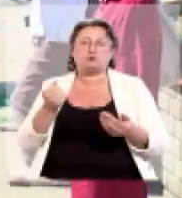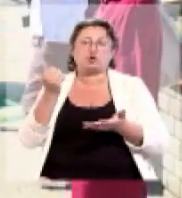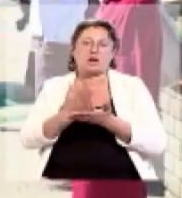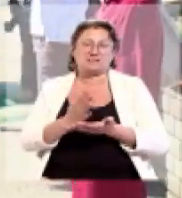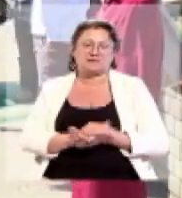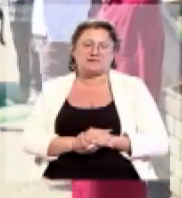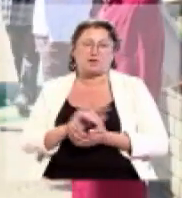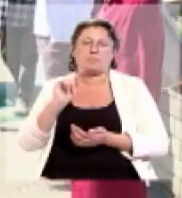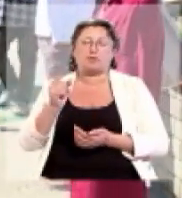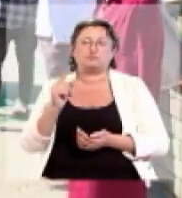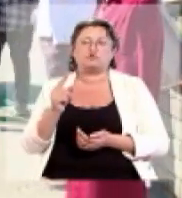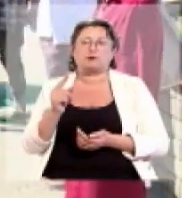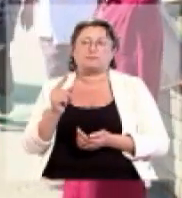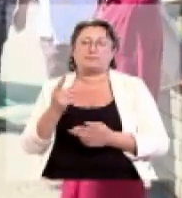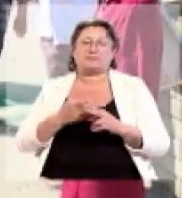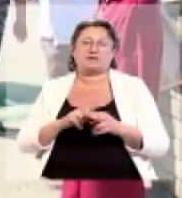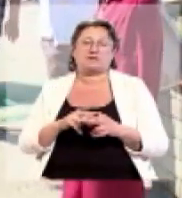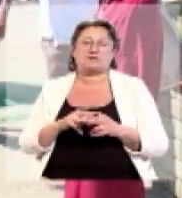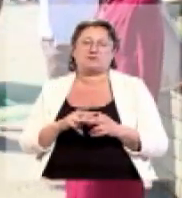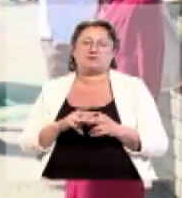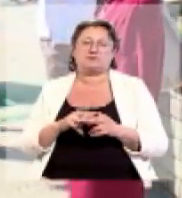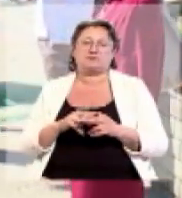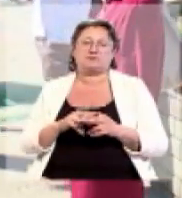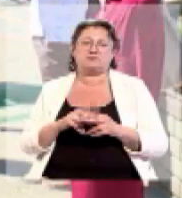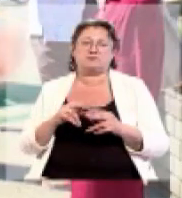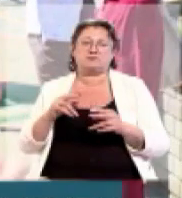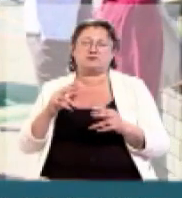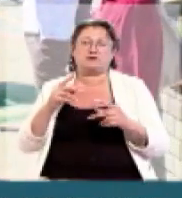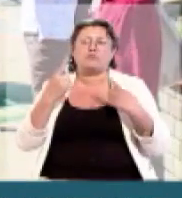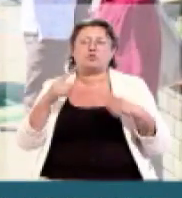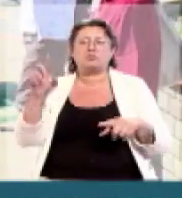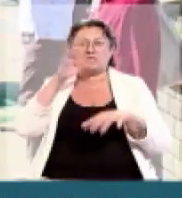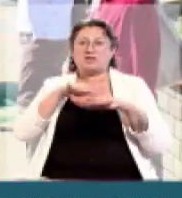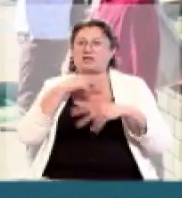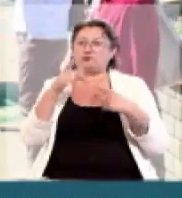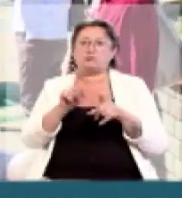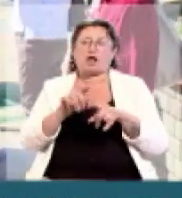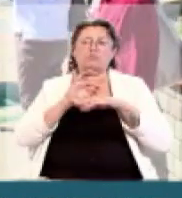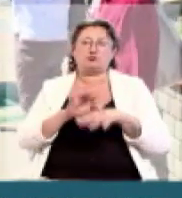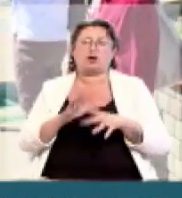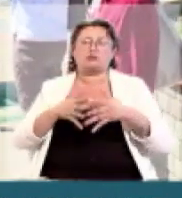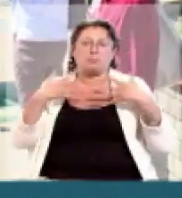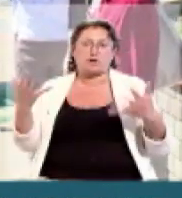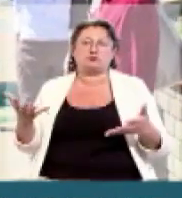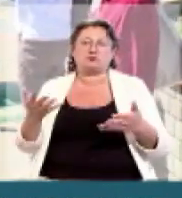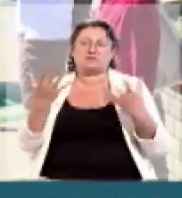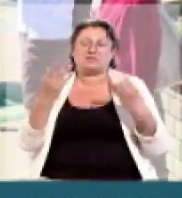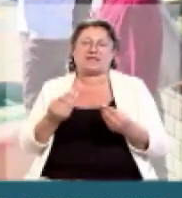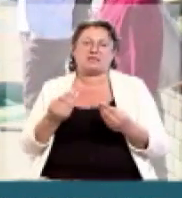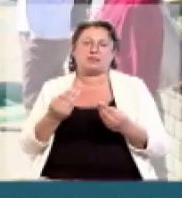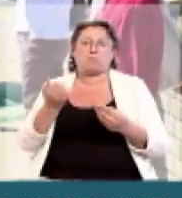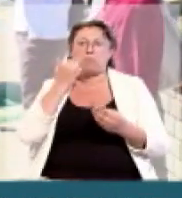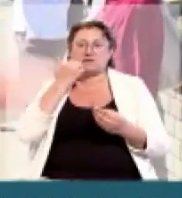столицы, потому что это... Ну, честно говоря, я в других странах не видел так, чтобы так отмечали широко день,